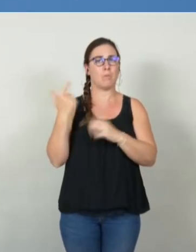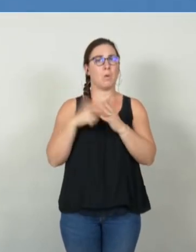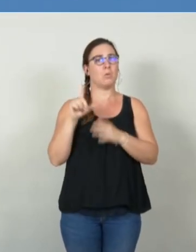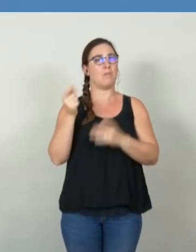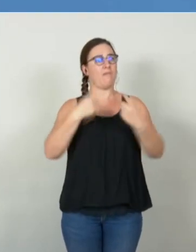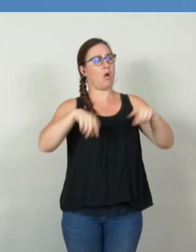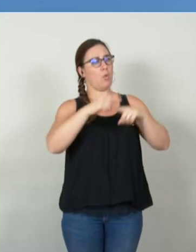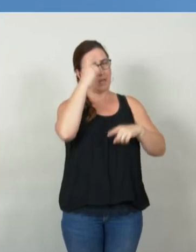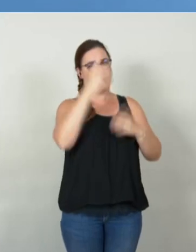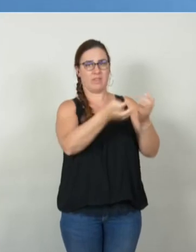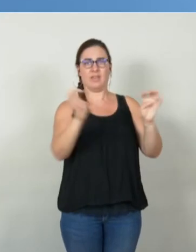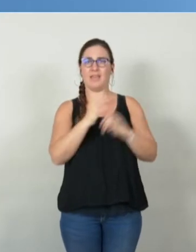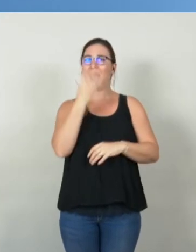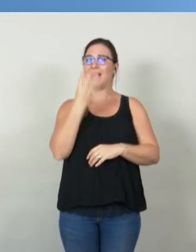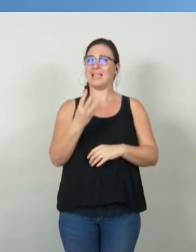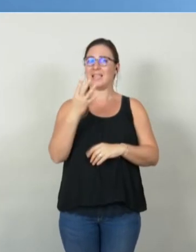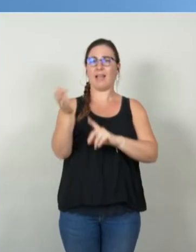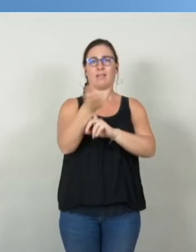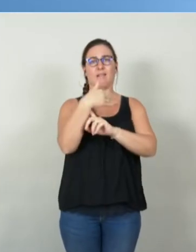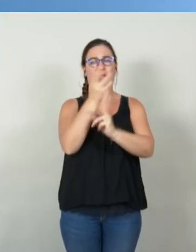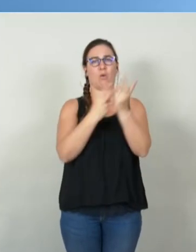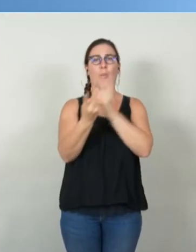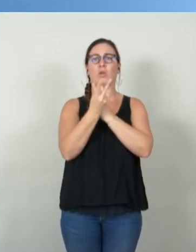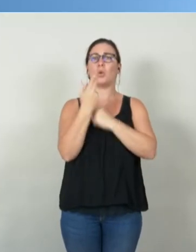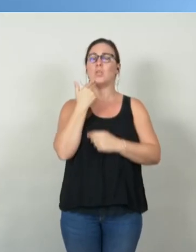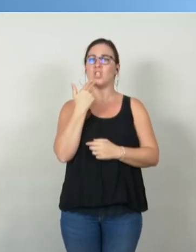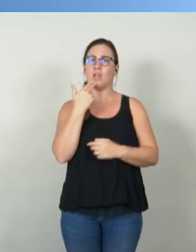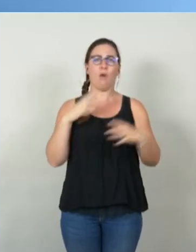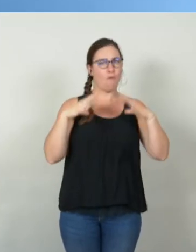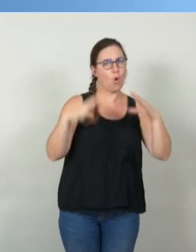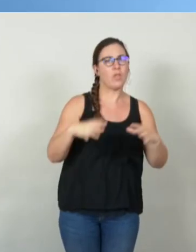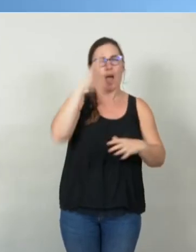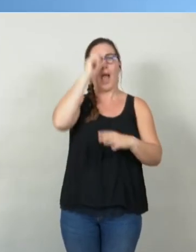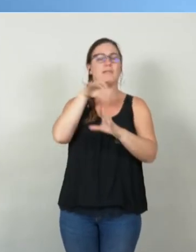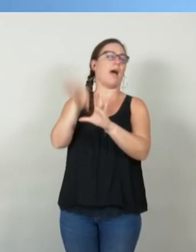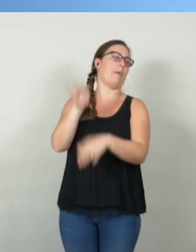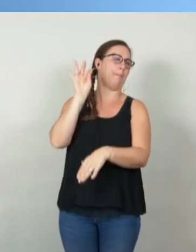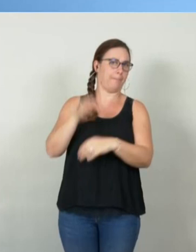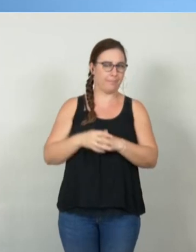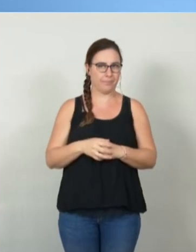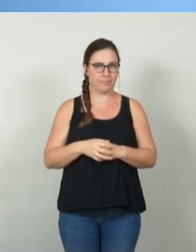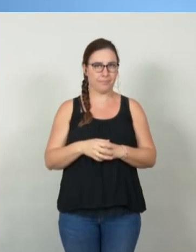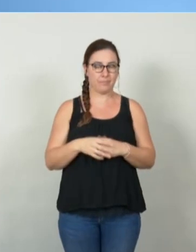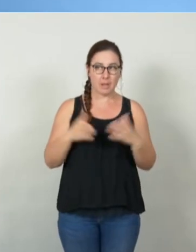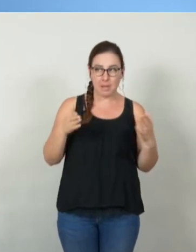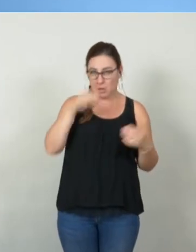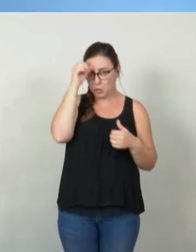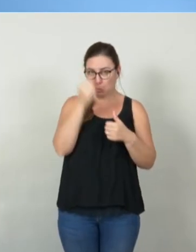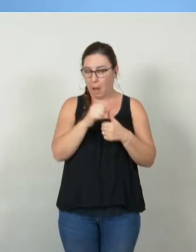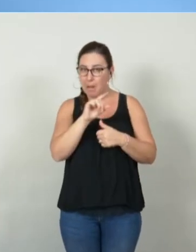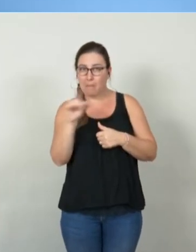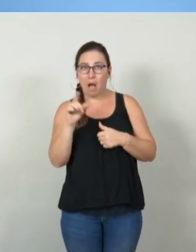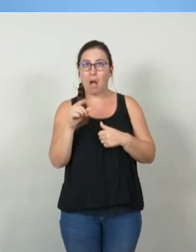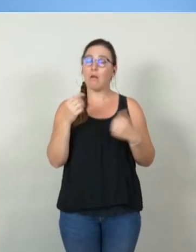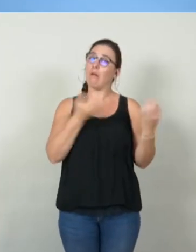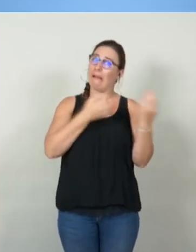devait également compter 4 représentants des usagers volontaires et tirés au sort je n'ai pas souvenir d'avoir côtoyé